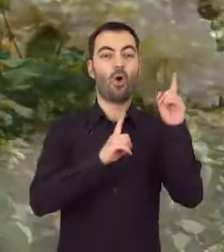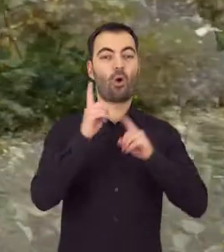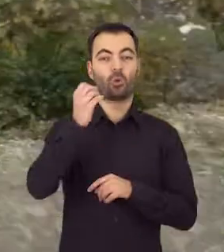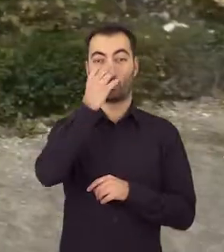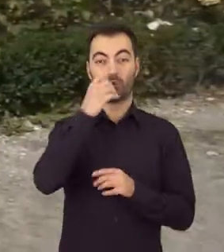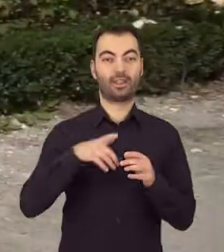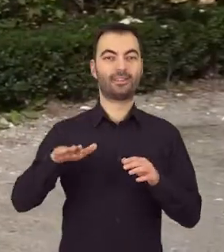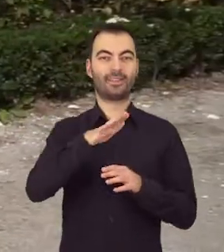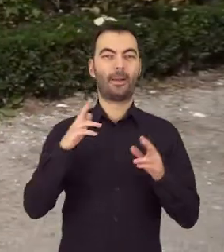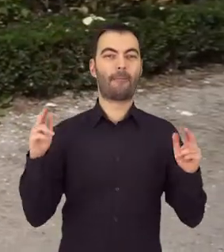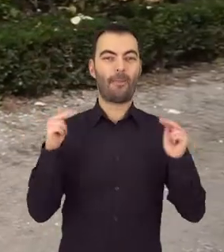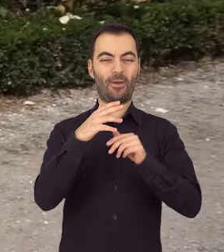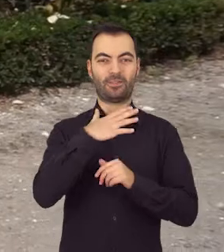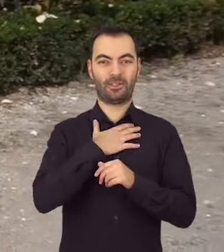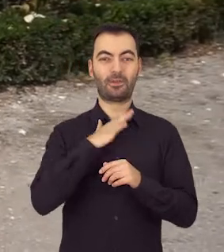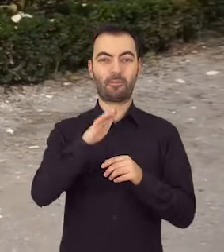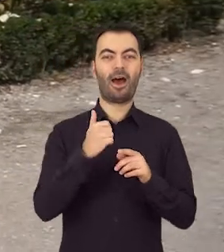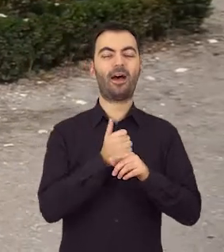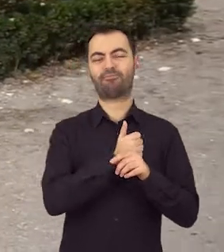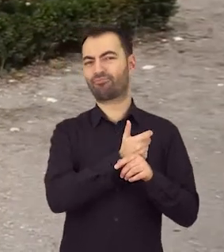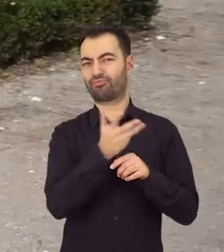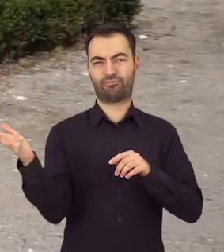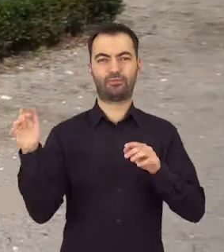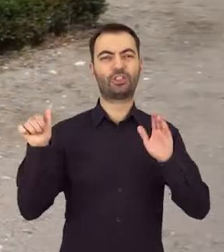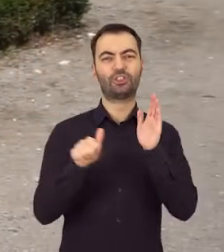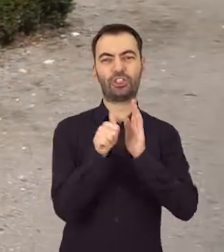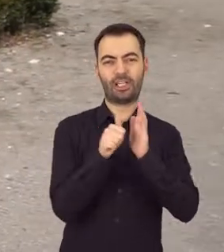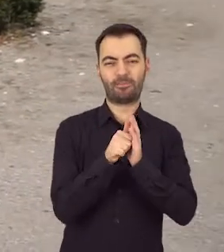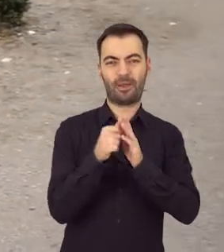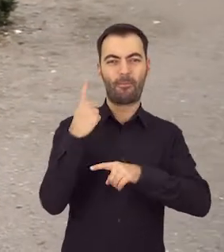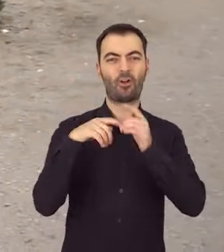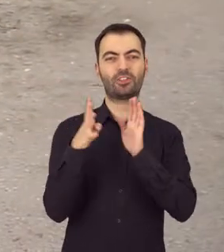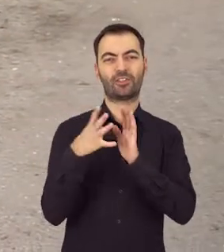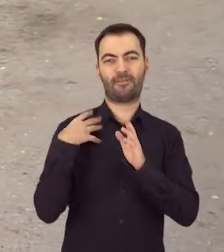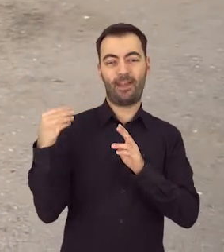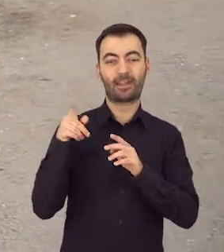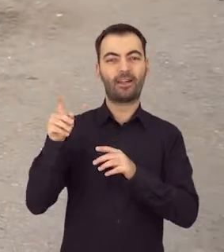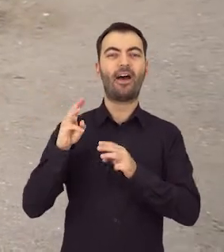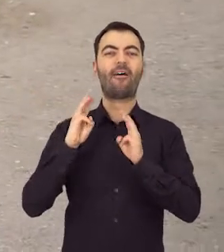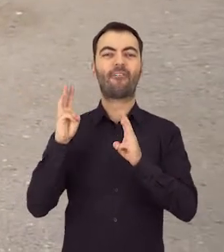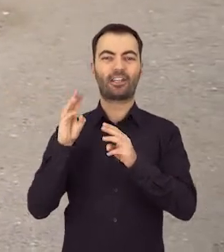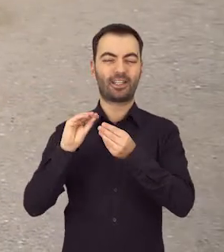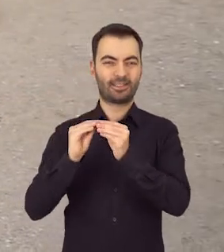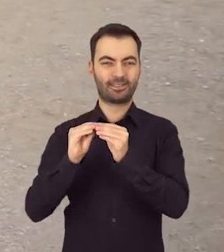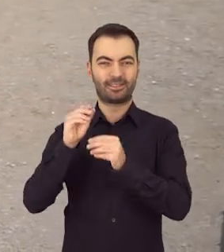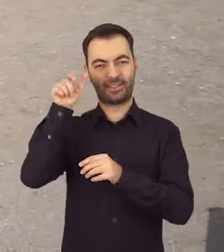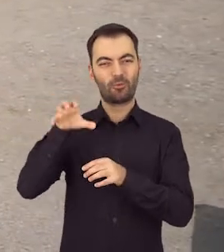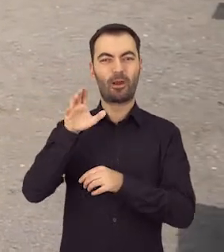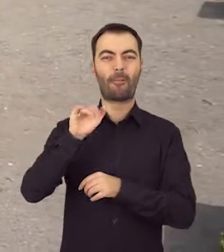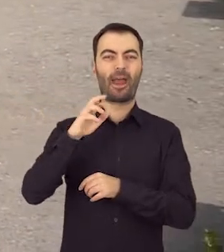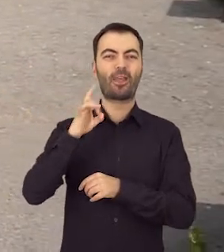Ogród różany pałacu w Wilanowie zdobi zespół XIX-wiecznych rzeźb ceramicznych wykonanych w warsztatach